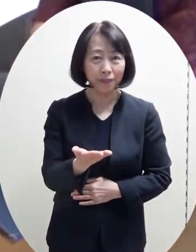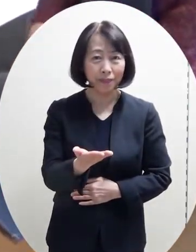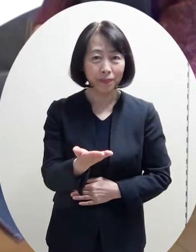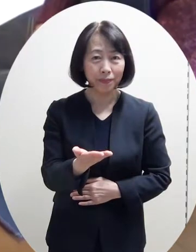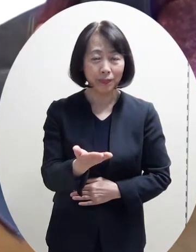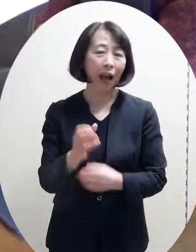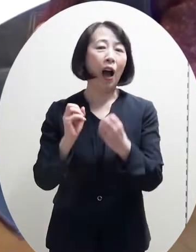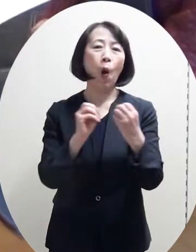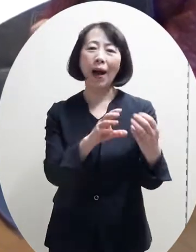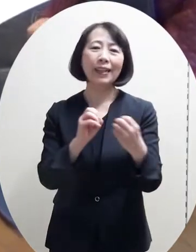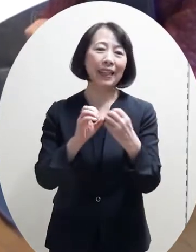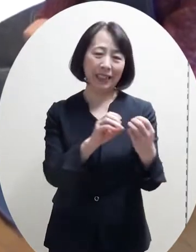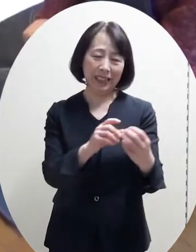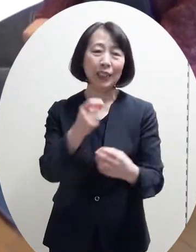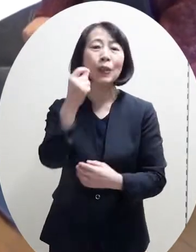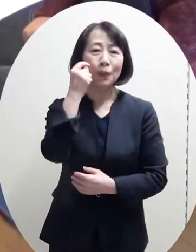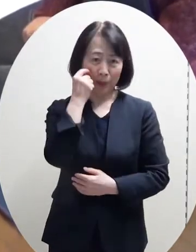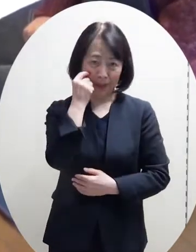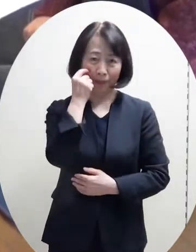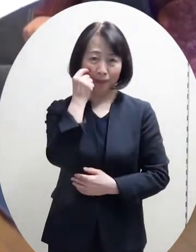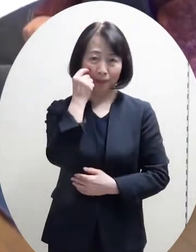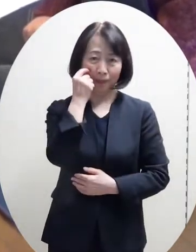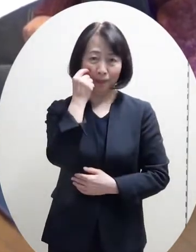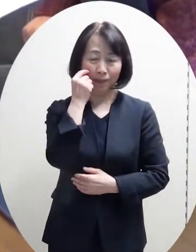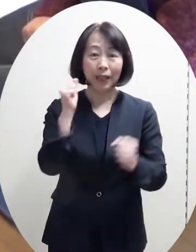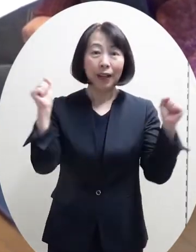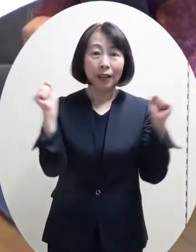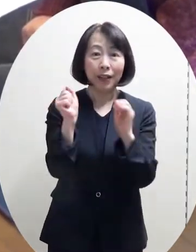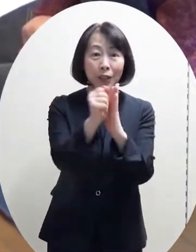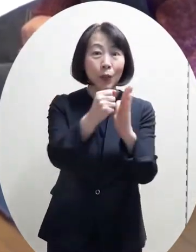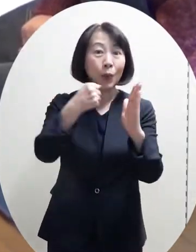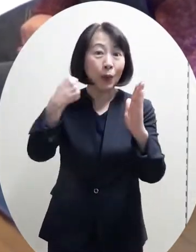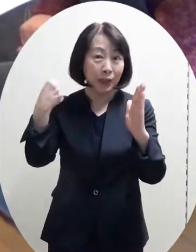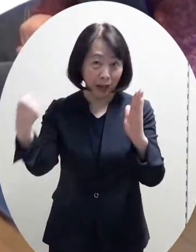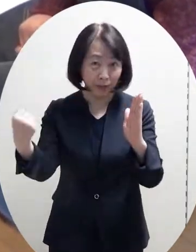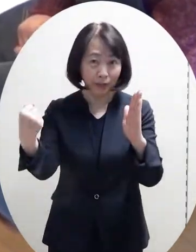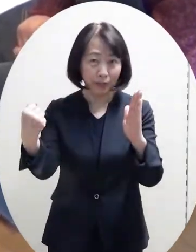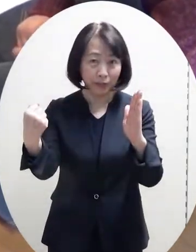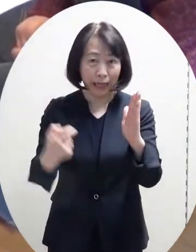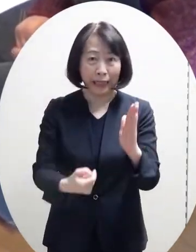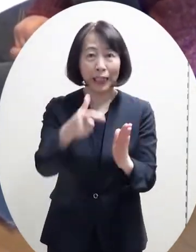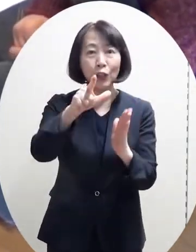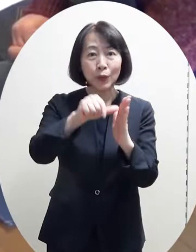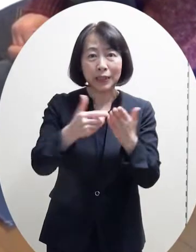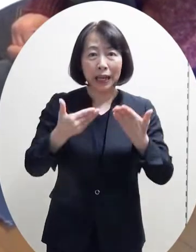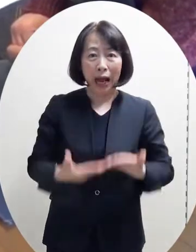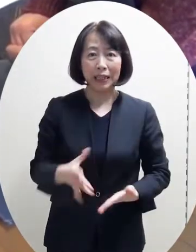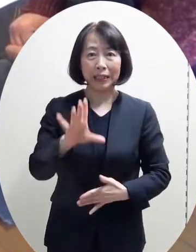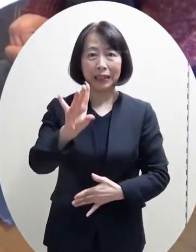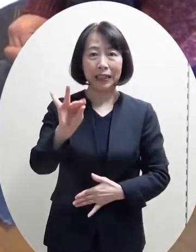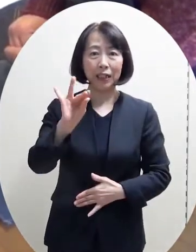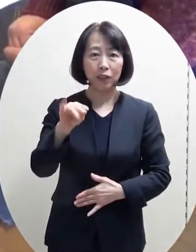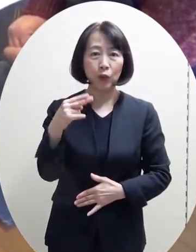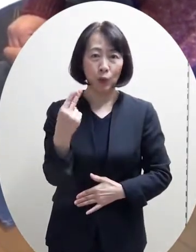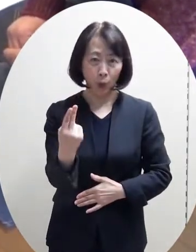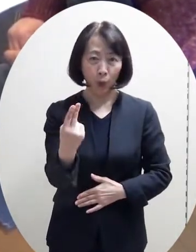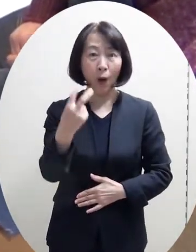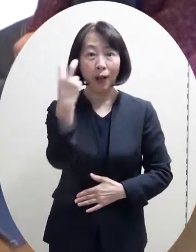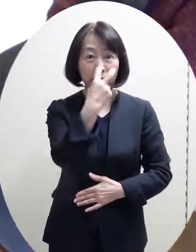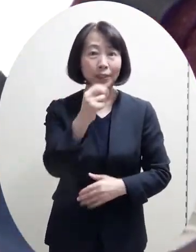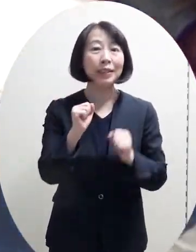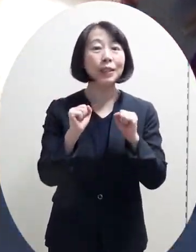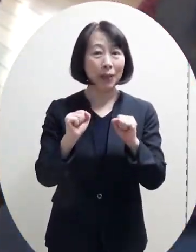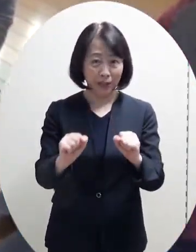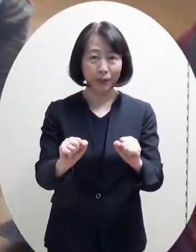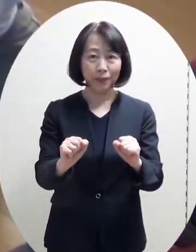お話しするのが難しそうなので冷蔵庫にある緊急時安心キットを使わさせていただきます。 ド